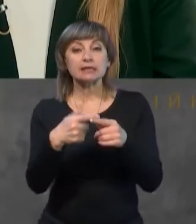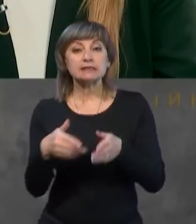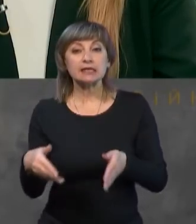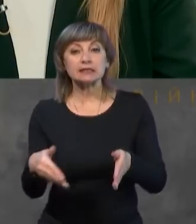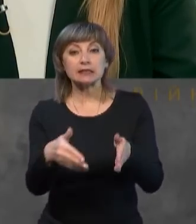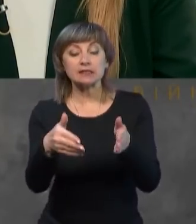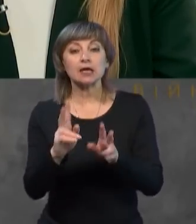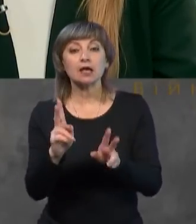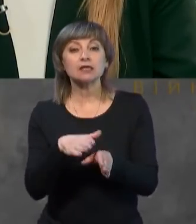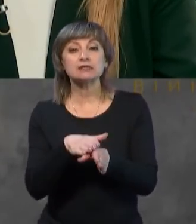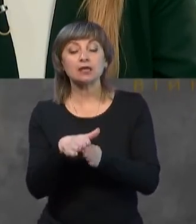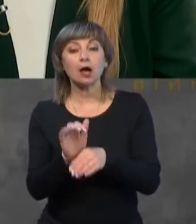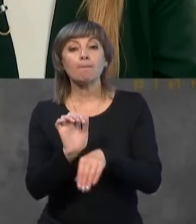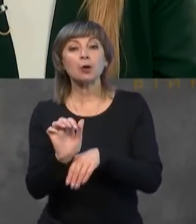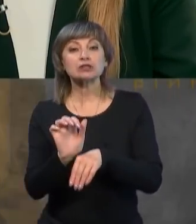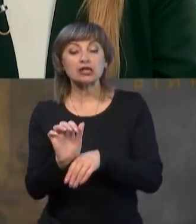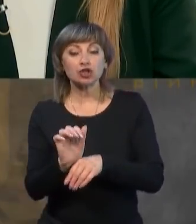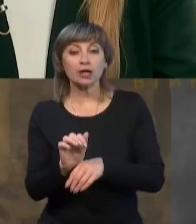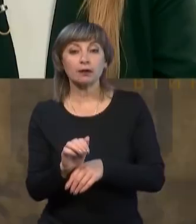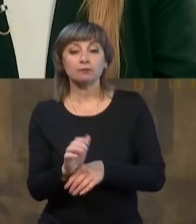якій здійснюється постачання.